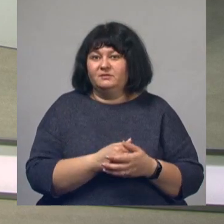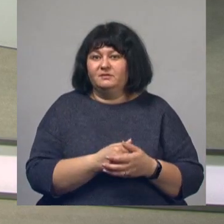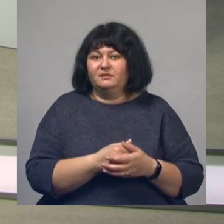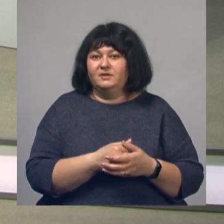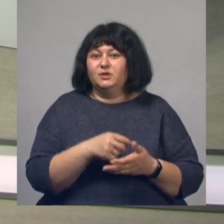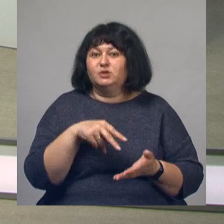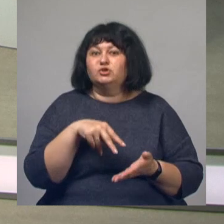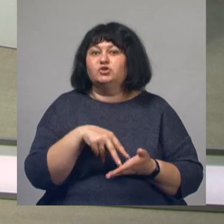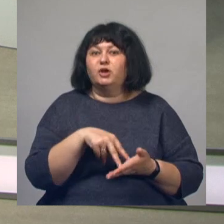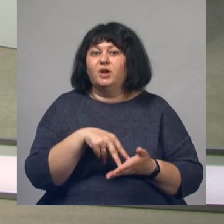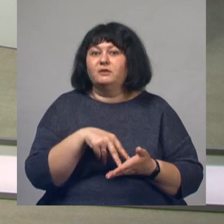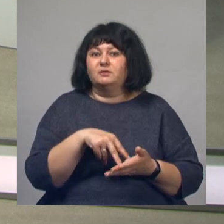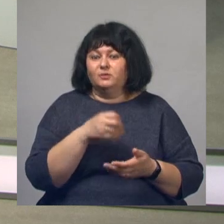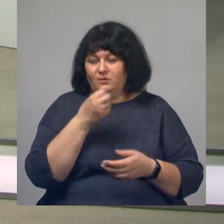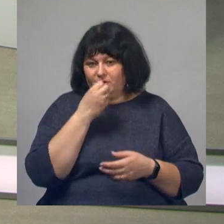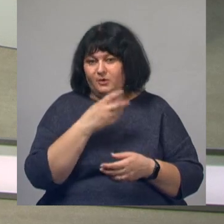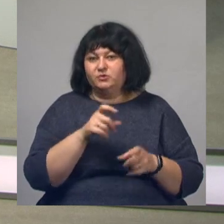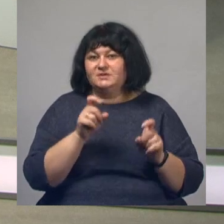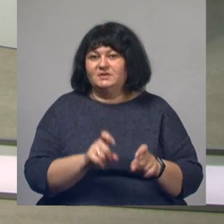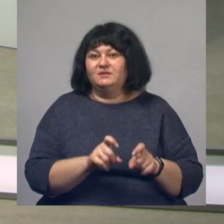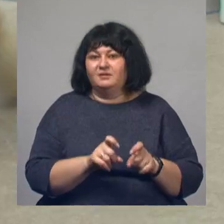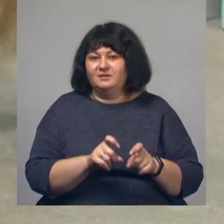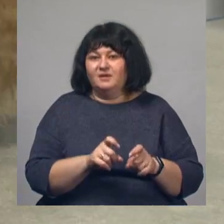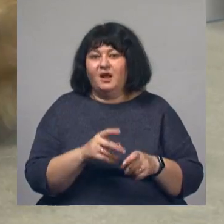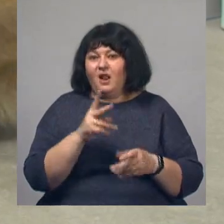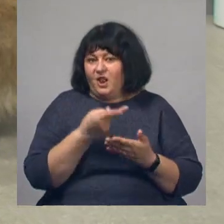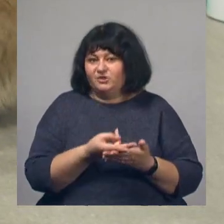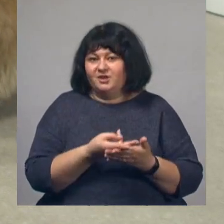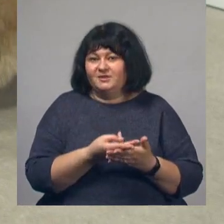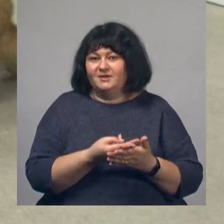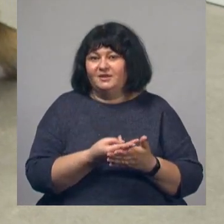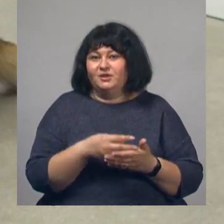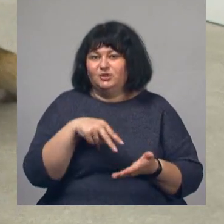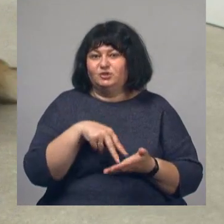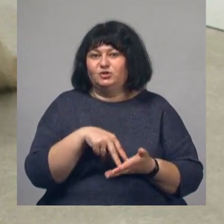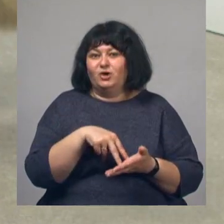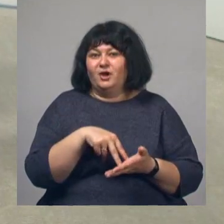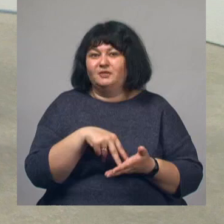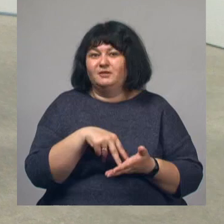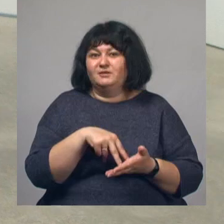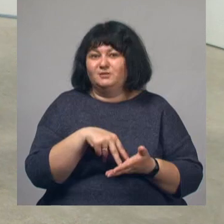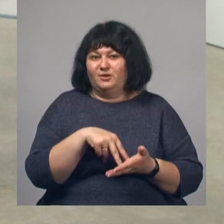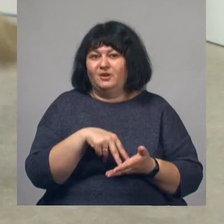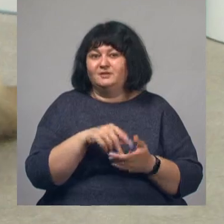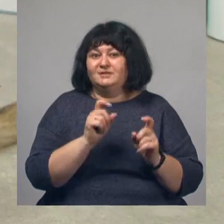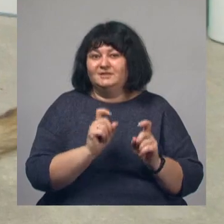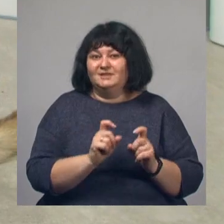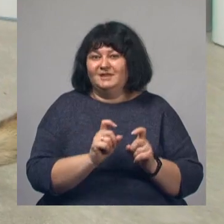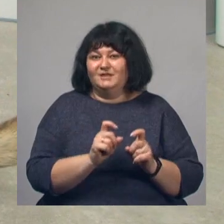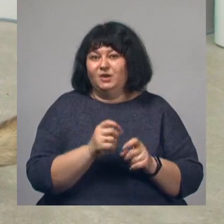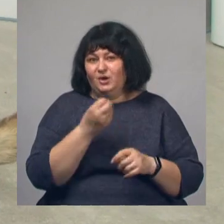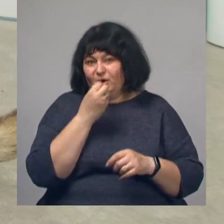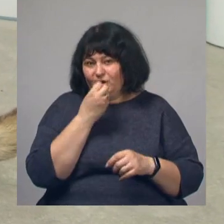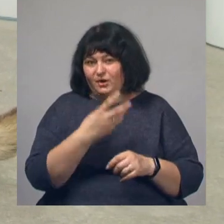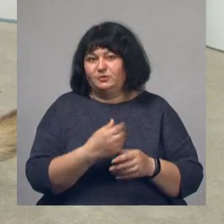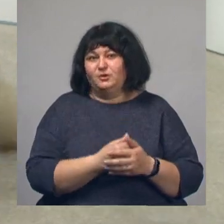Стоять! Стоять! Нет. Стоять! Хорошо. Сидеть! Лежать! Стоять! Стоять! Сидеть! Хорошо!